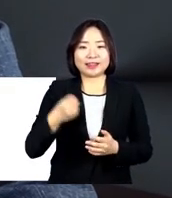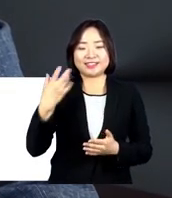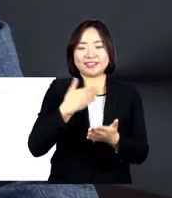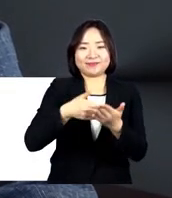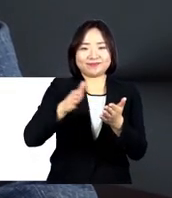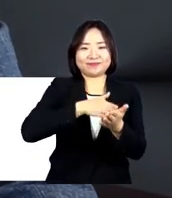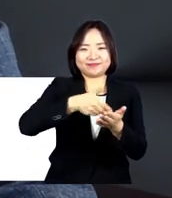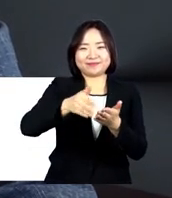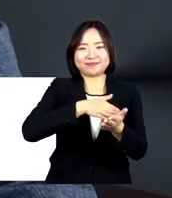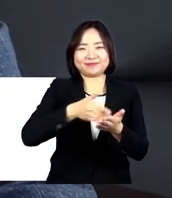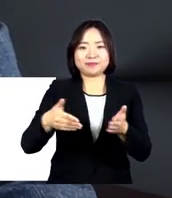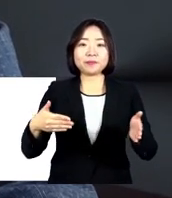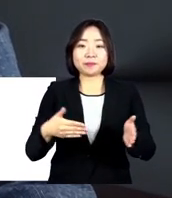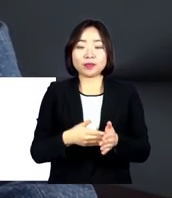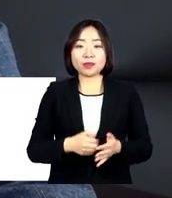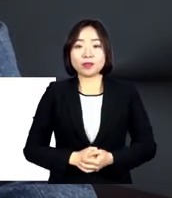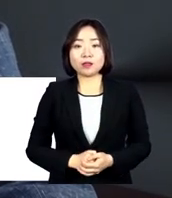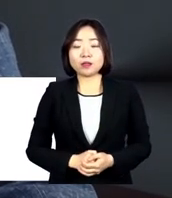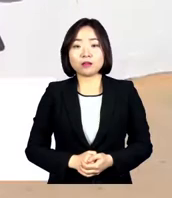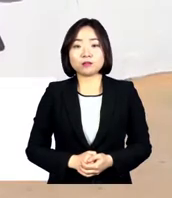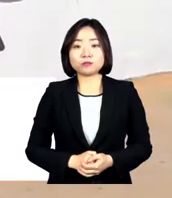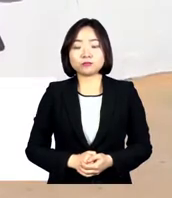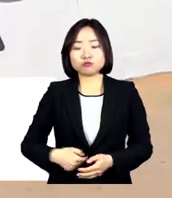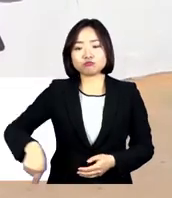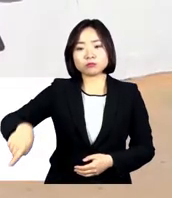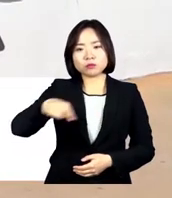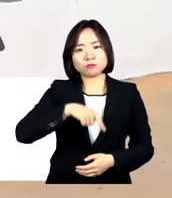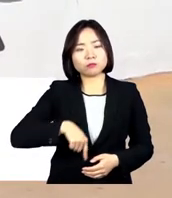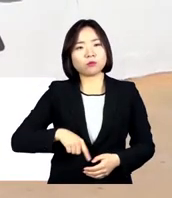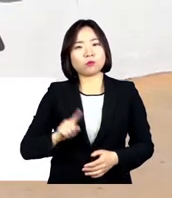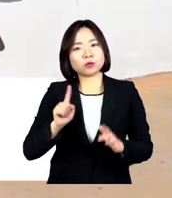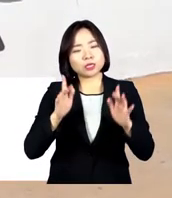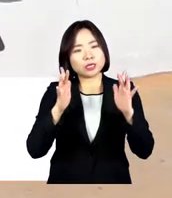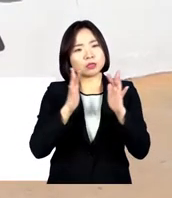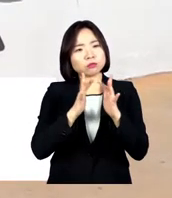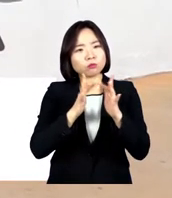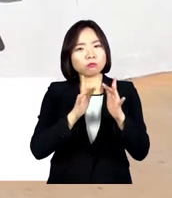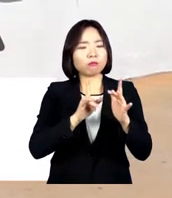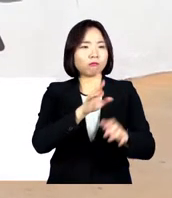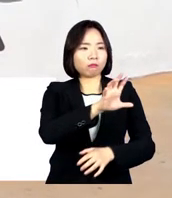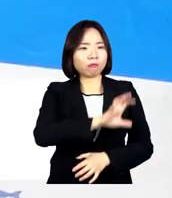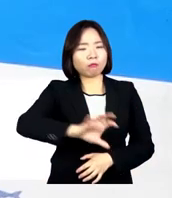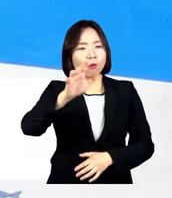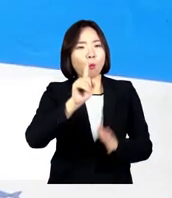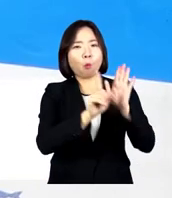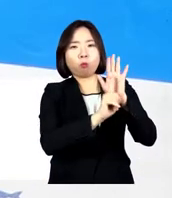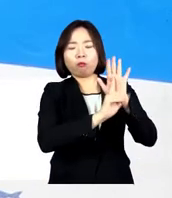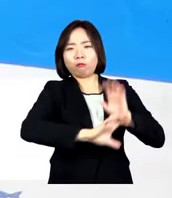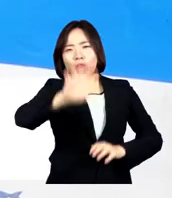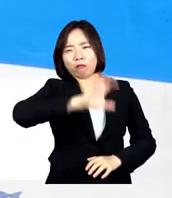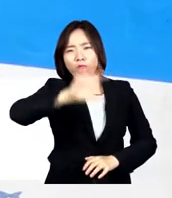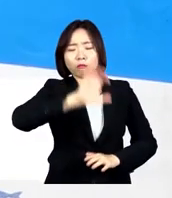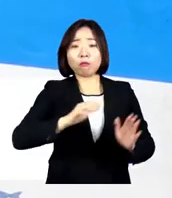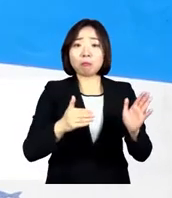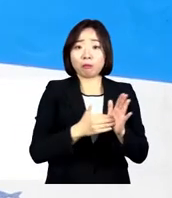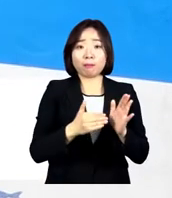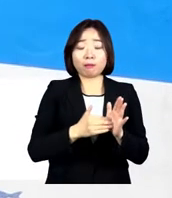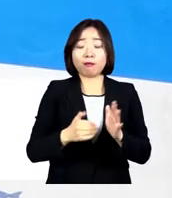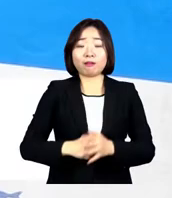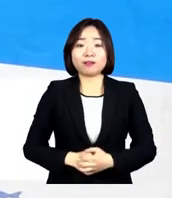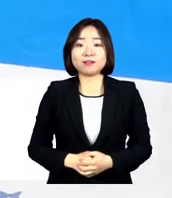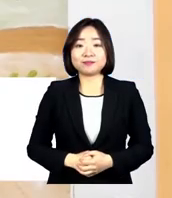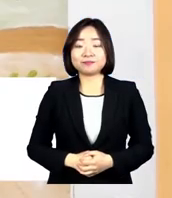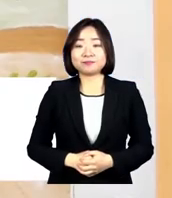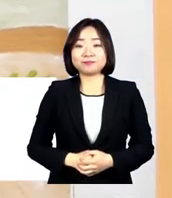부분 다시 이제 칠하는 그런 작업을 했습니다. 사실 저희들이 인터넷이다 해가지고 이 그 벽화마을이 홍보가 많이 됐어요.